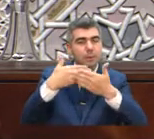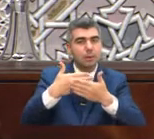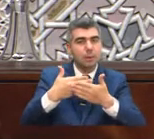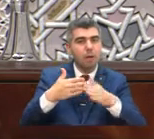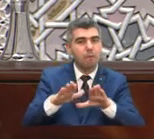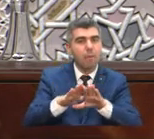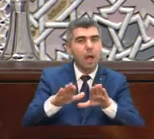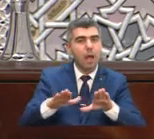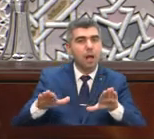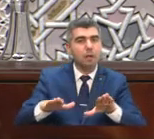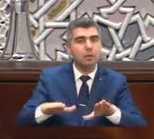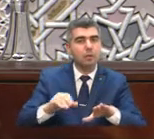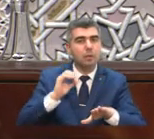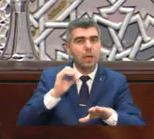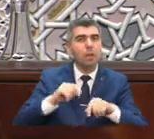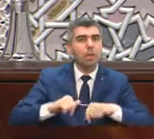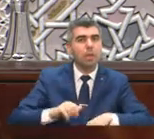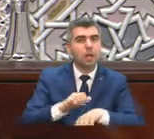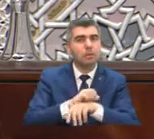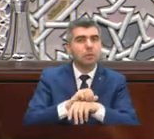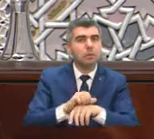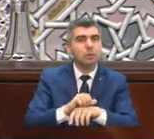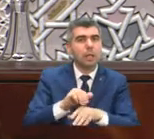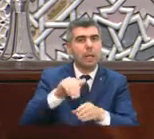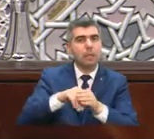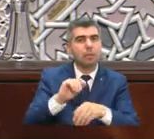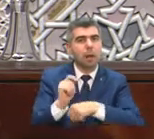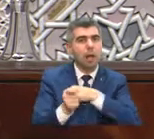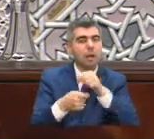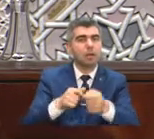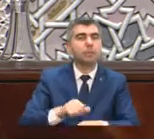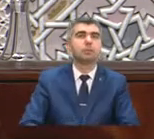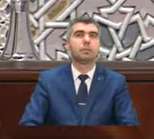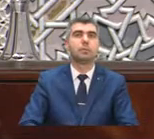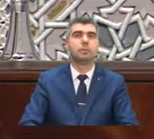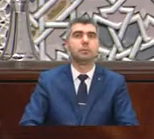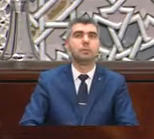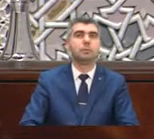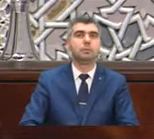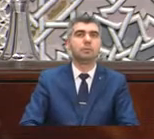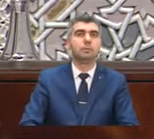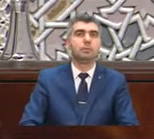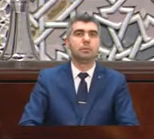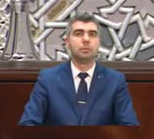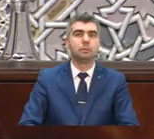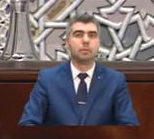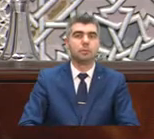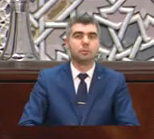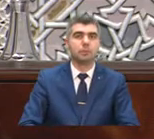النواب المحترمين من الفريق الحركي. تفضلوا سيد نائب محترم.